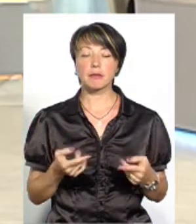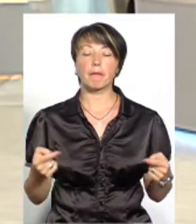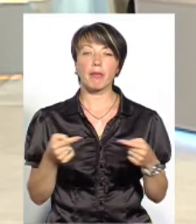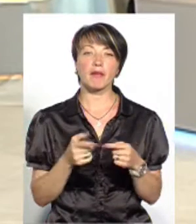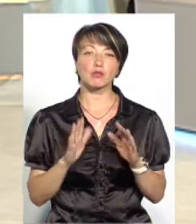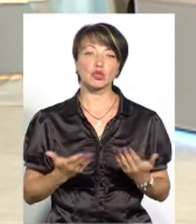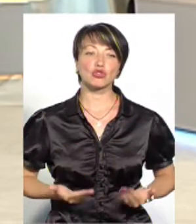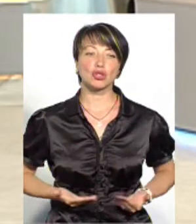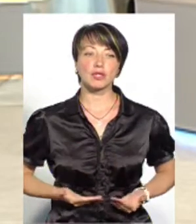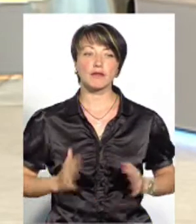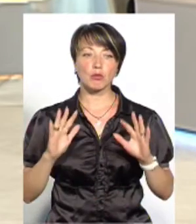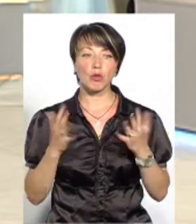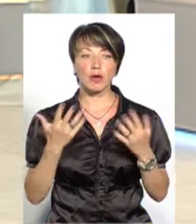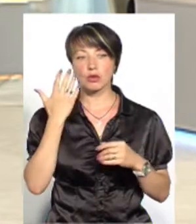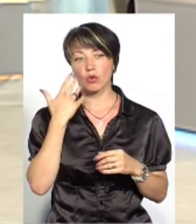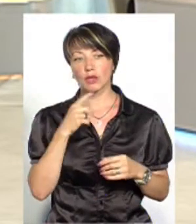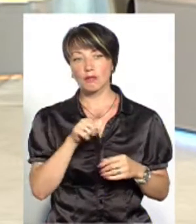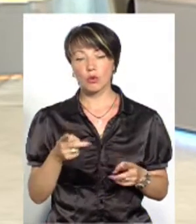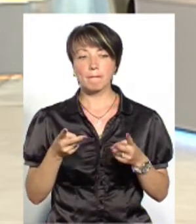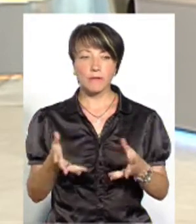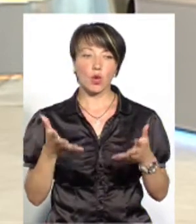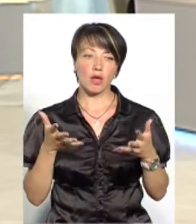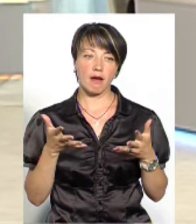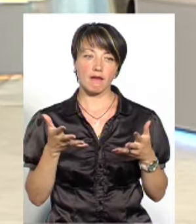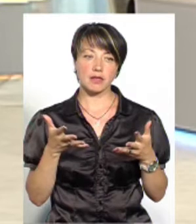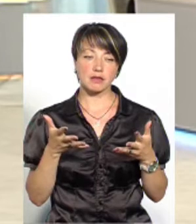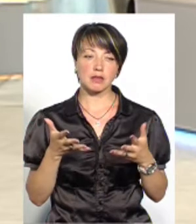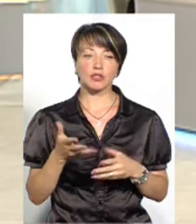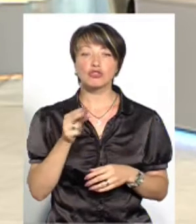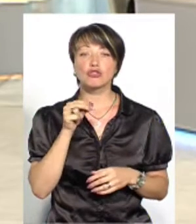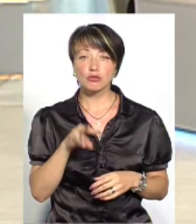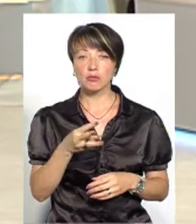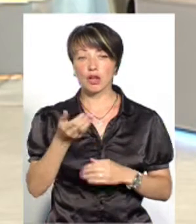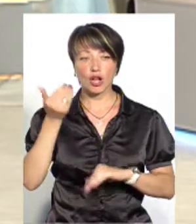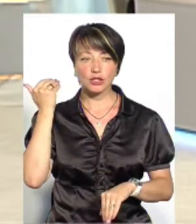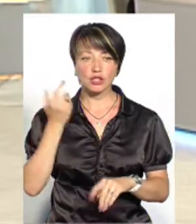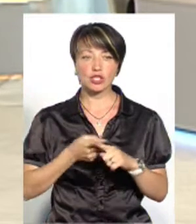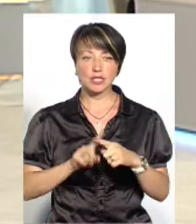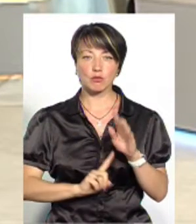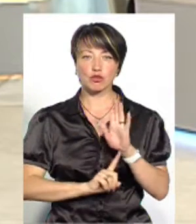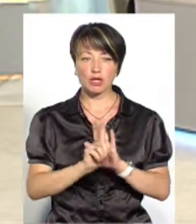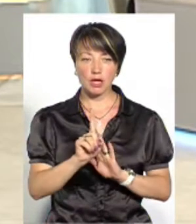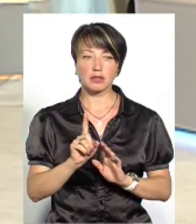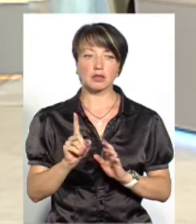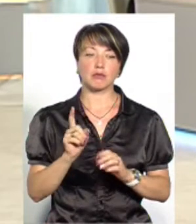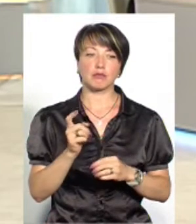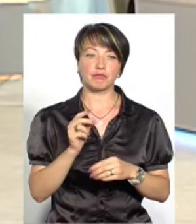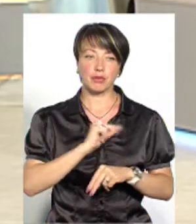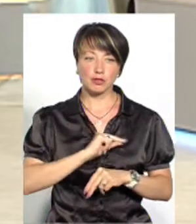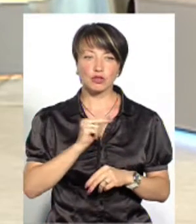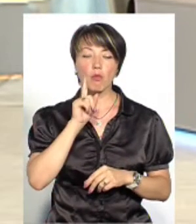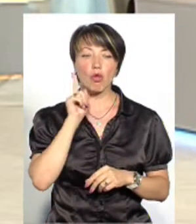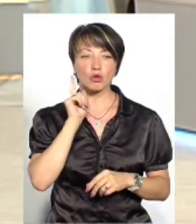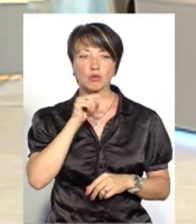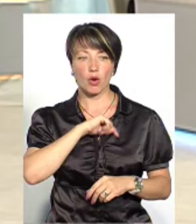буде життєвий момент, коли воно проявиться. І коли чим раніше це з цим можна починати працювати, чим молодший